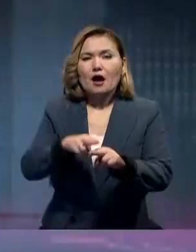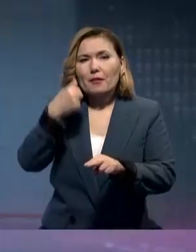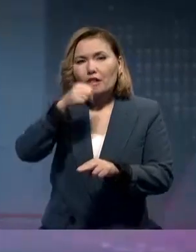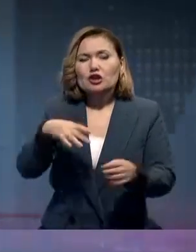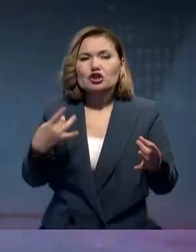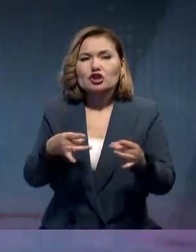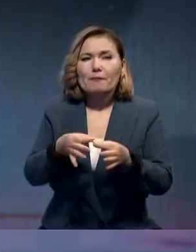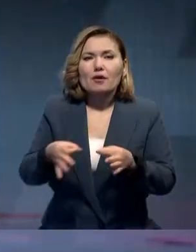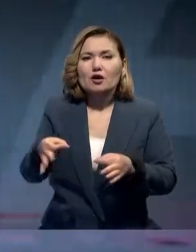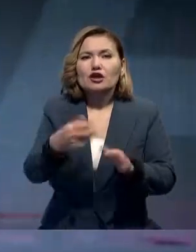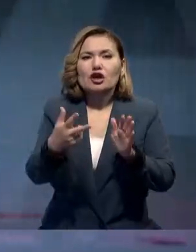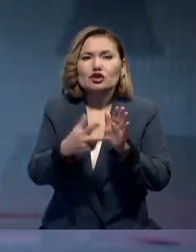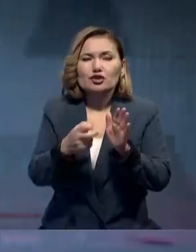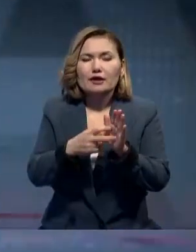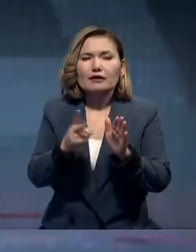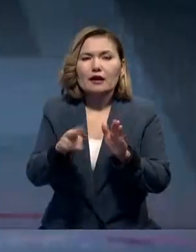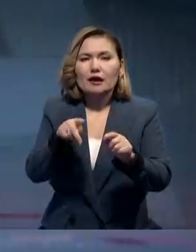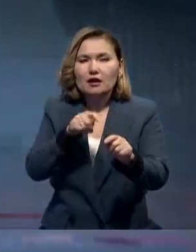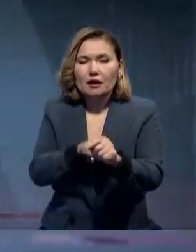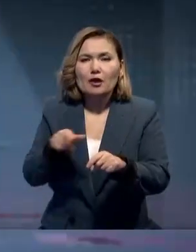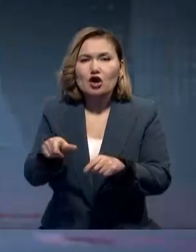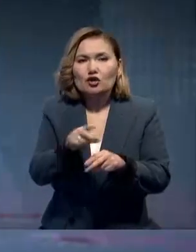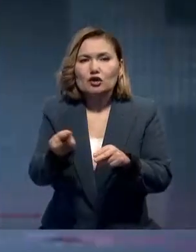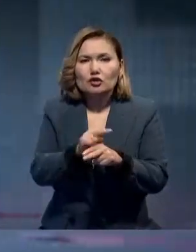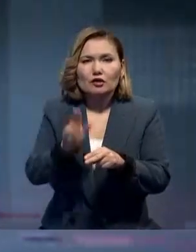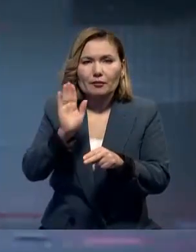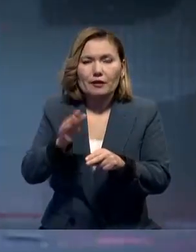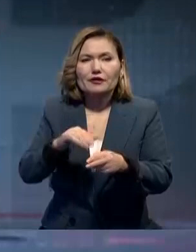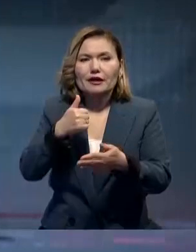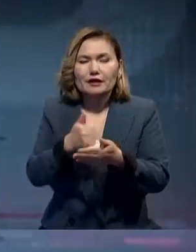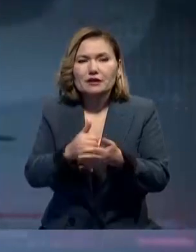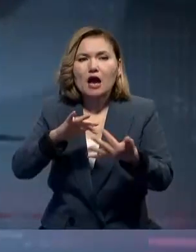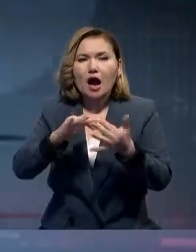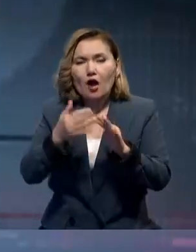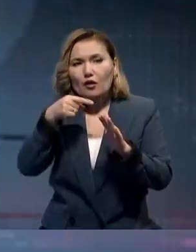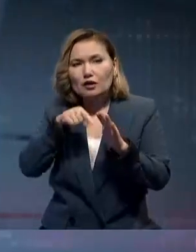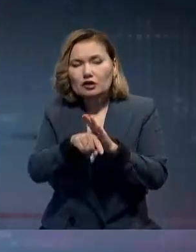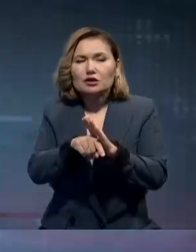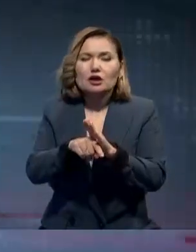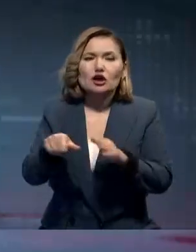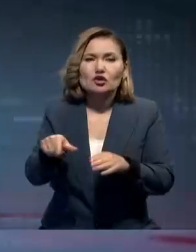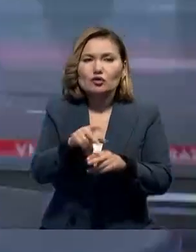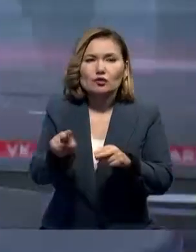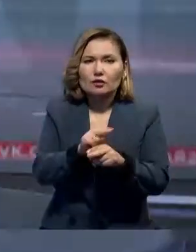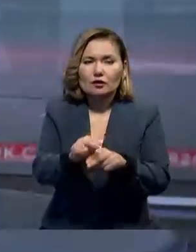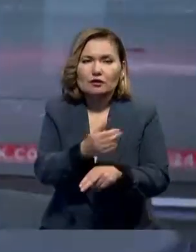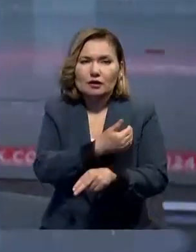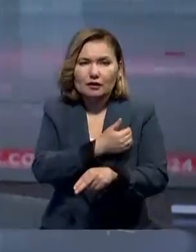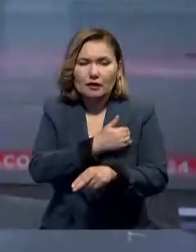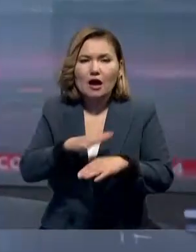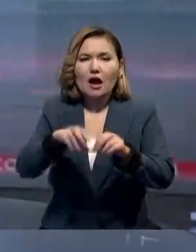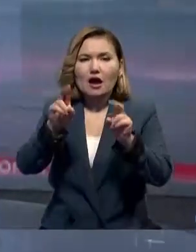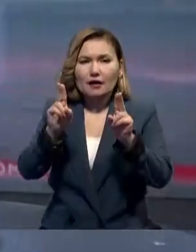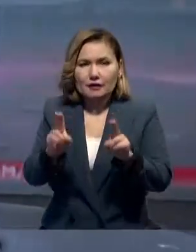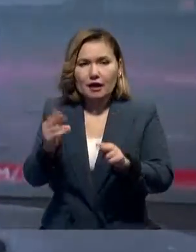Биыл Жамбыл облысында 800 шақырымға жоқ жол жөнделеді. Негізінен ауыл ішілік көшелерге басымдық беріліп отыр.